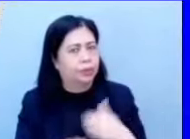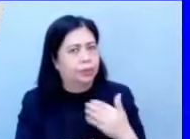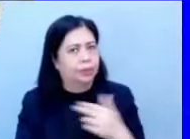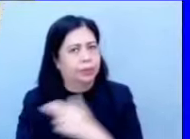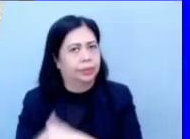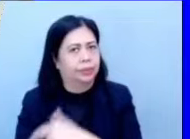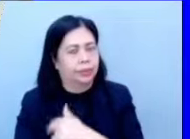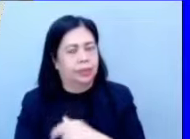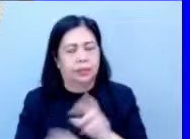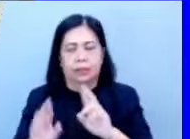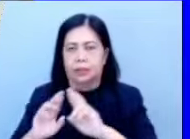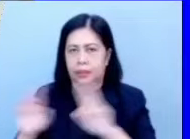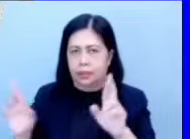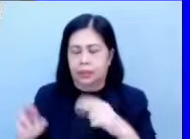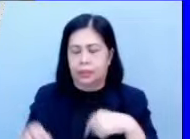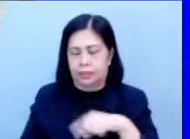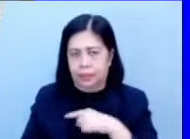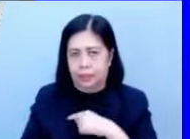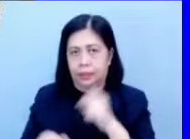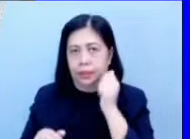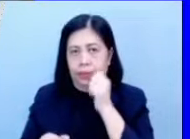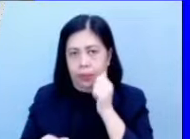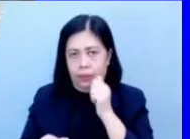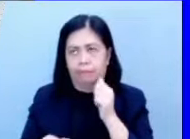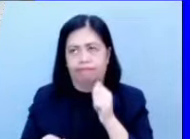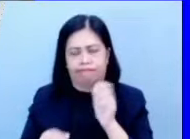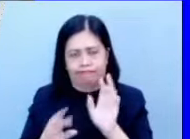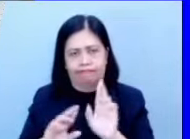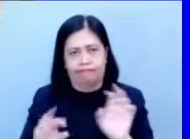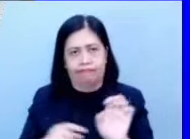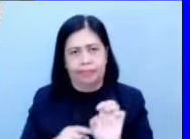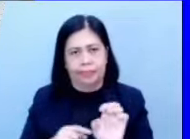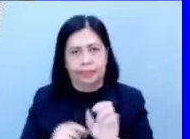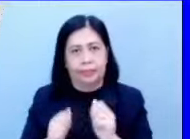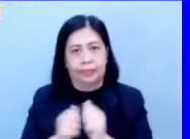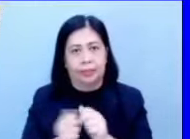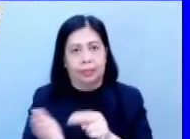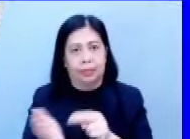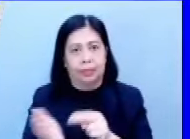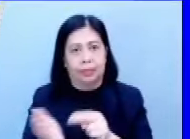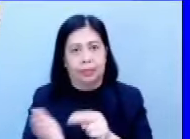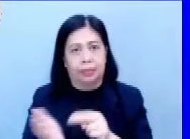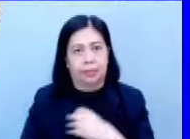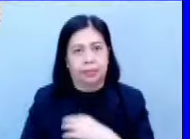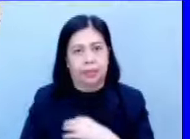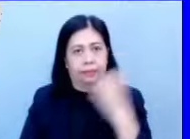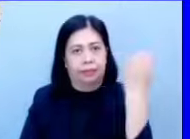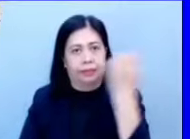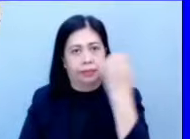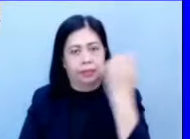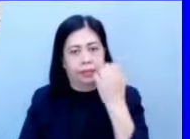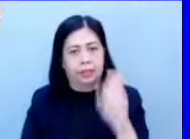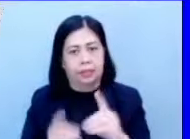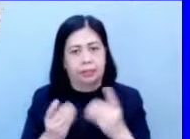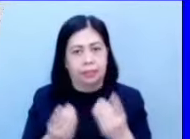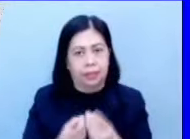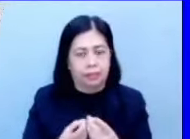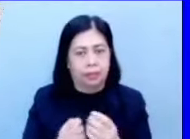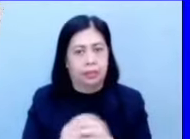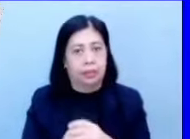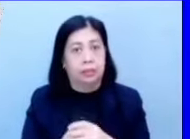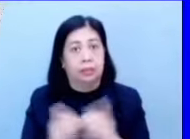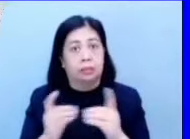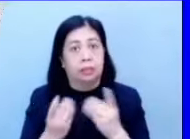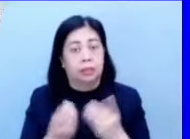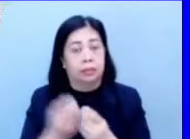Handang-handa po kami. Lagi naman po kami naghahanda. Kasama po ang aming nursing staff sa emergency department, ang Department of Emergency